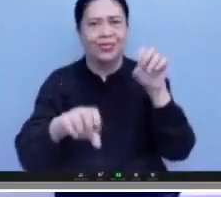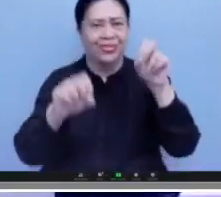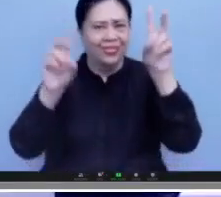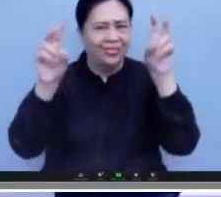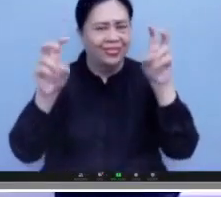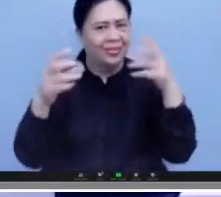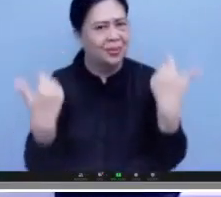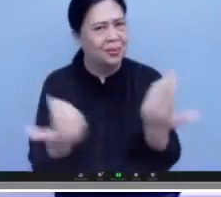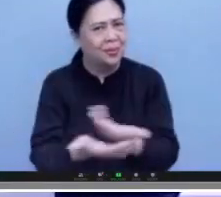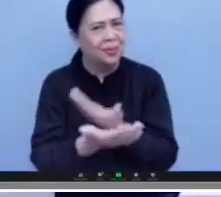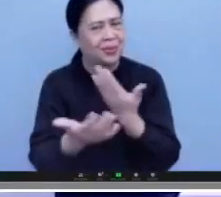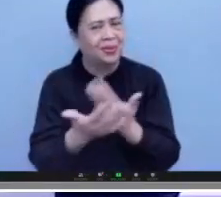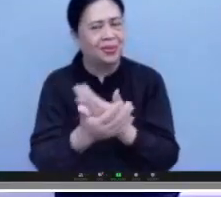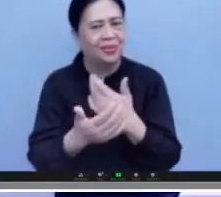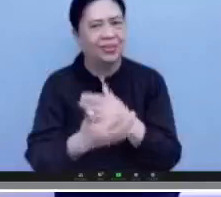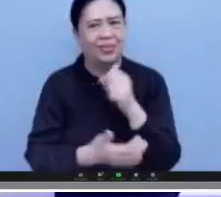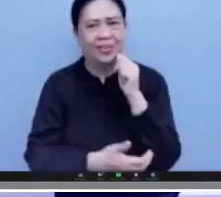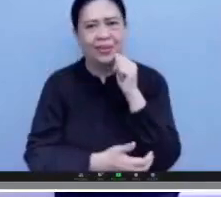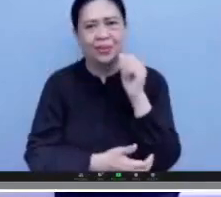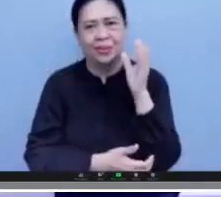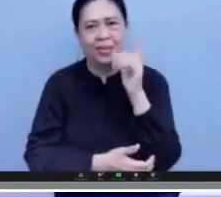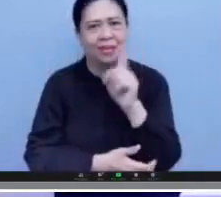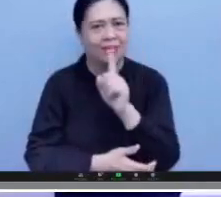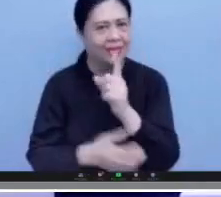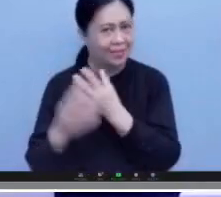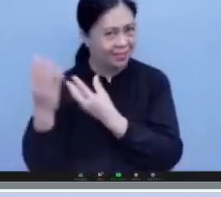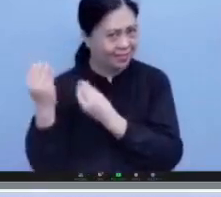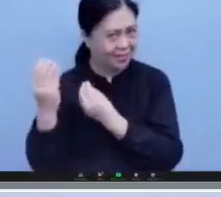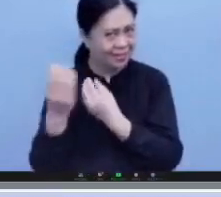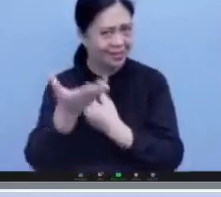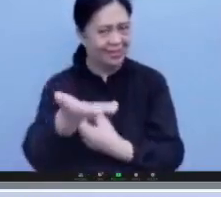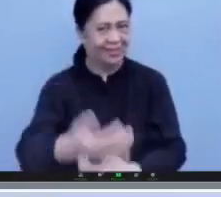ha. Maring Aubrey, anong latest dyan?